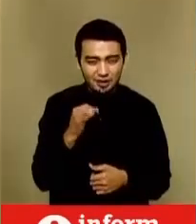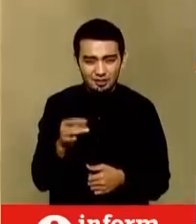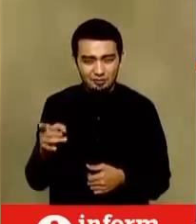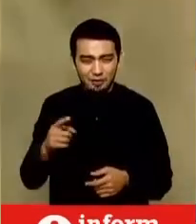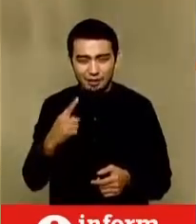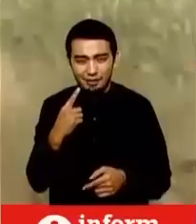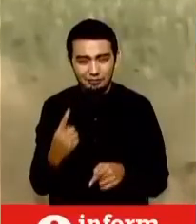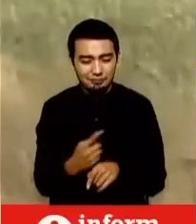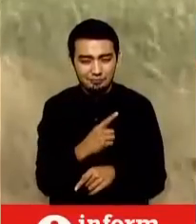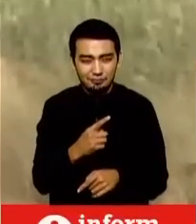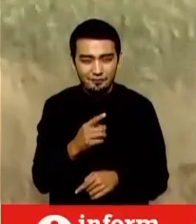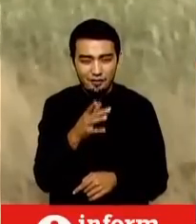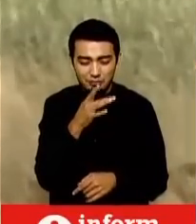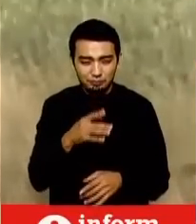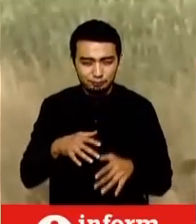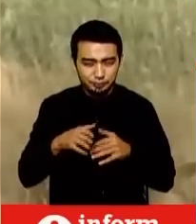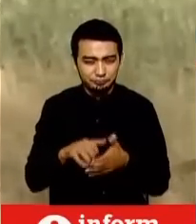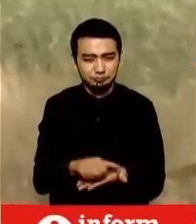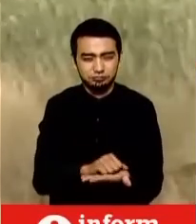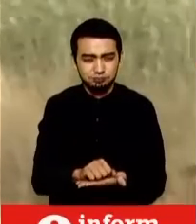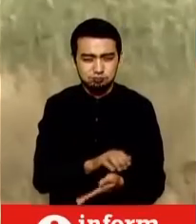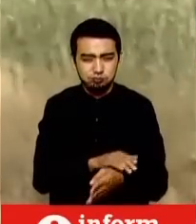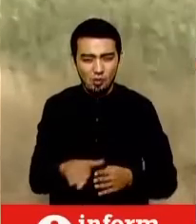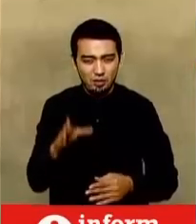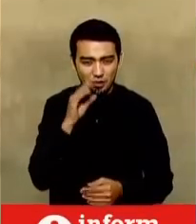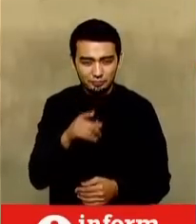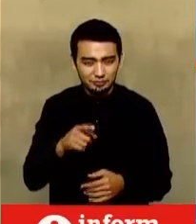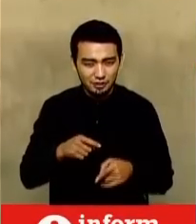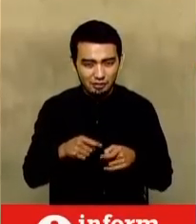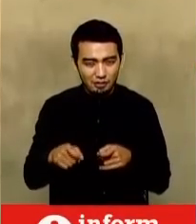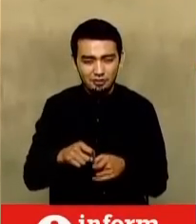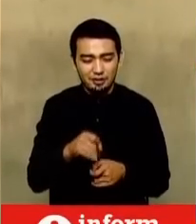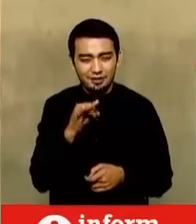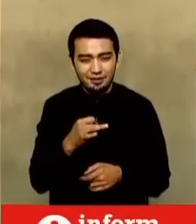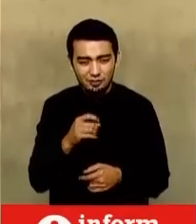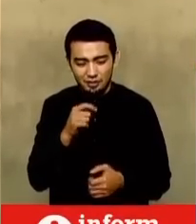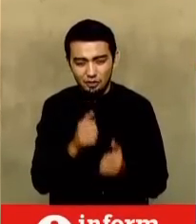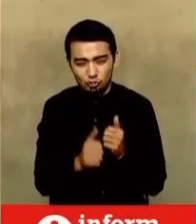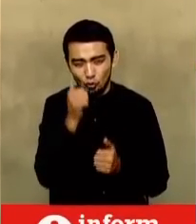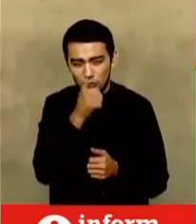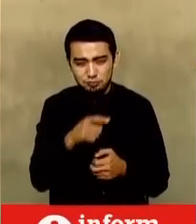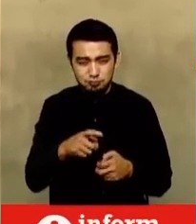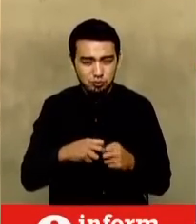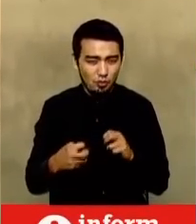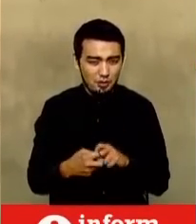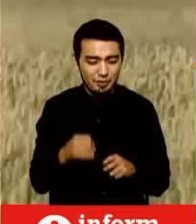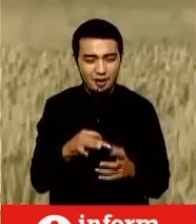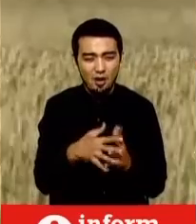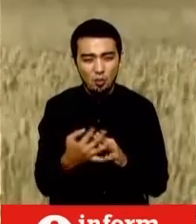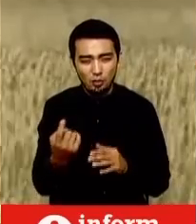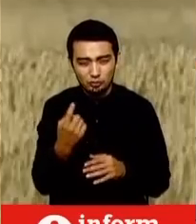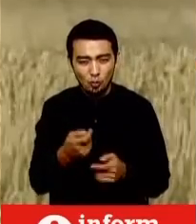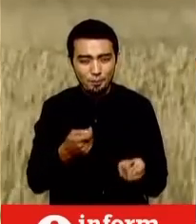бір сәтте жапырып өтеді. Салдарынан еңбегіміз заяға кетті дейді. Жылдағы қиындық осы деген шаруалар мәселені ауыл